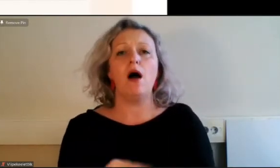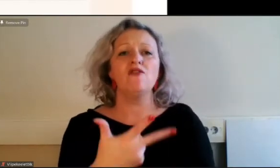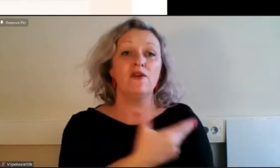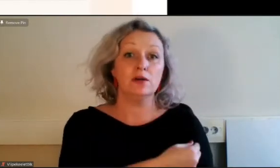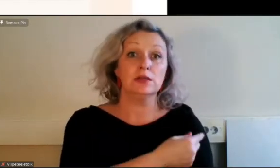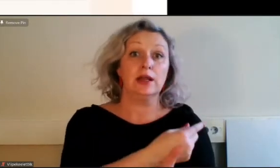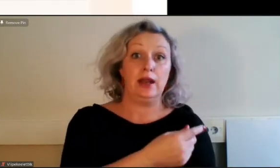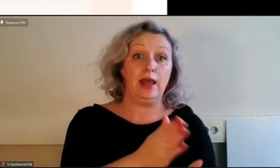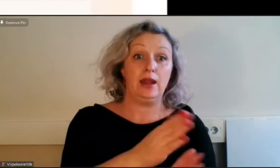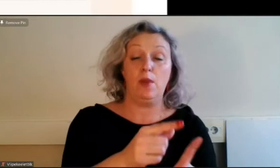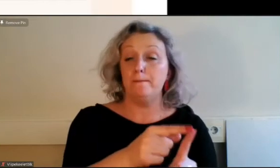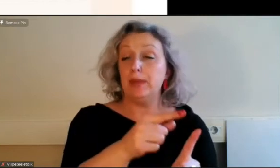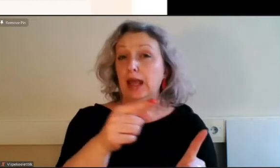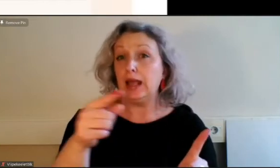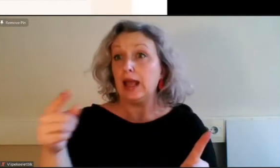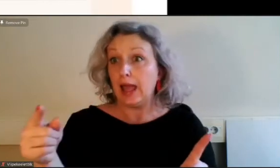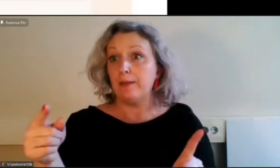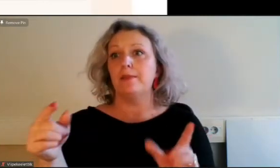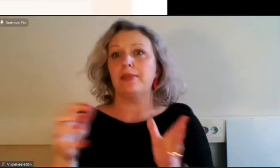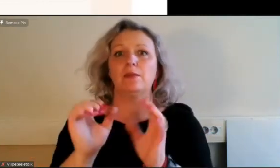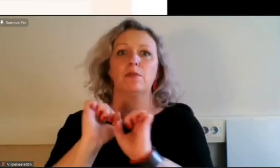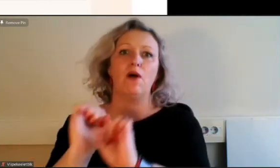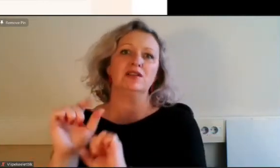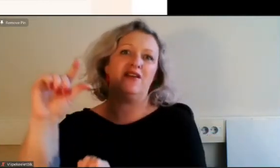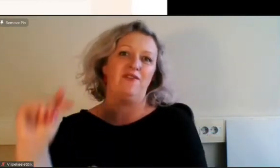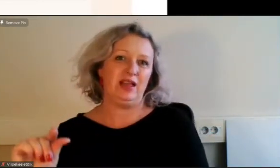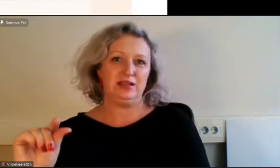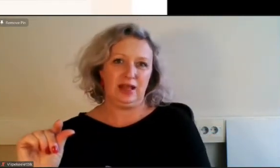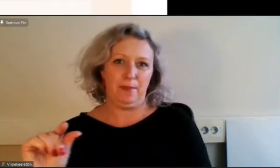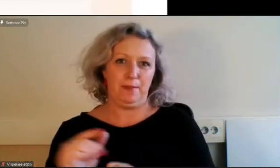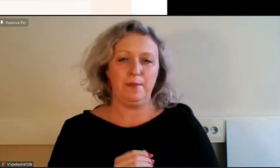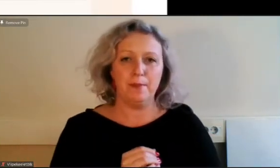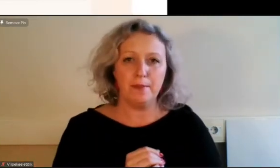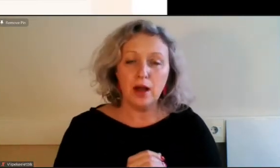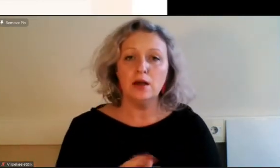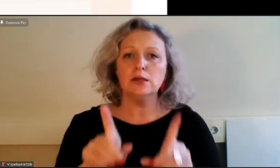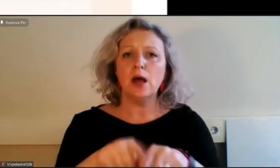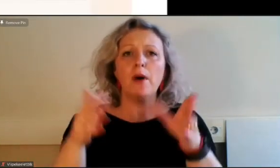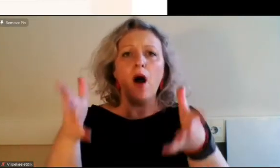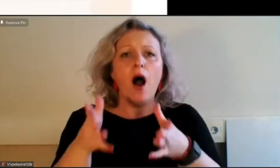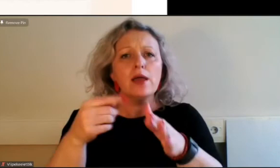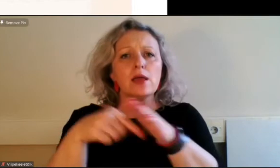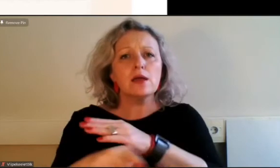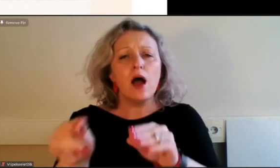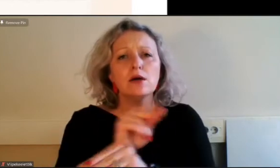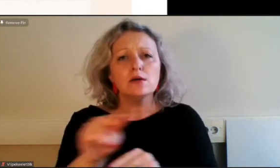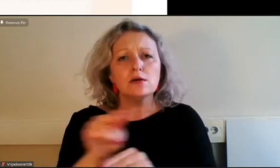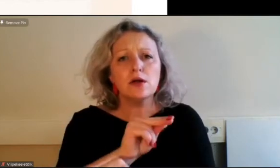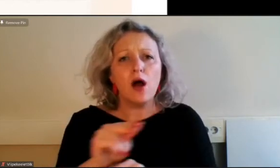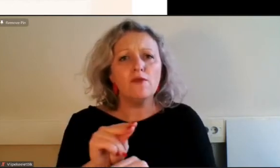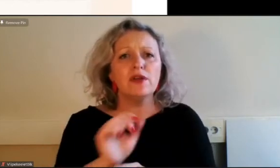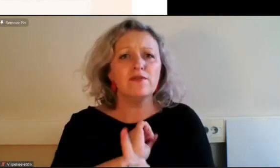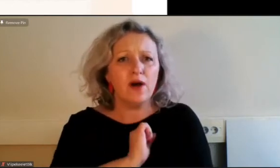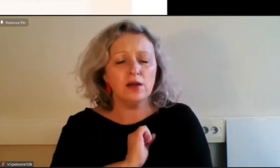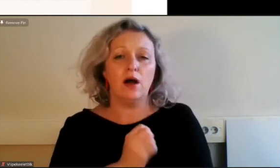on ka koroonaviiruse eest rohkem ohustatud. Ja on näha, et tegelikult nende tõsiste haiguste